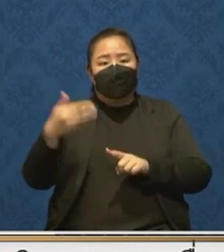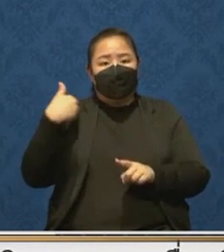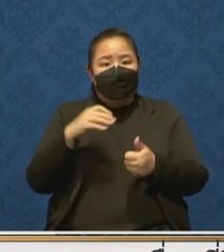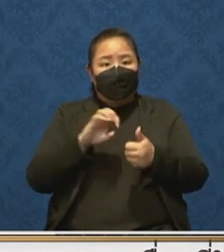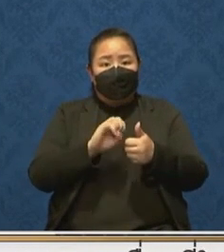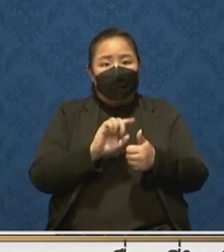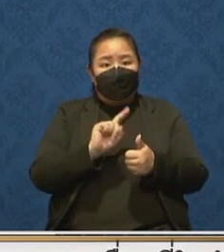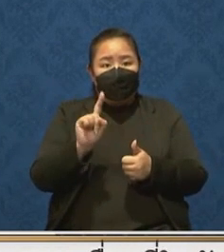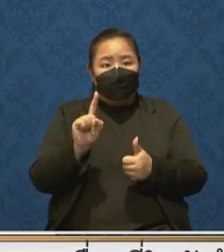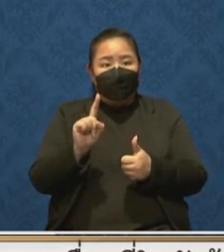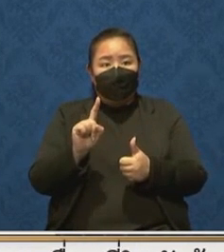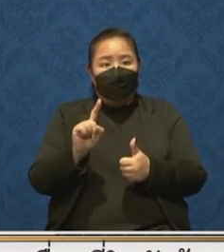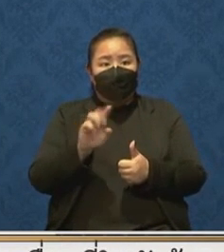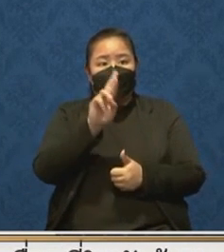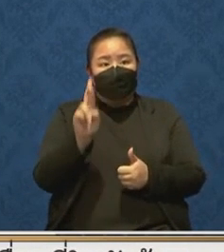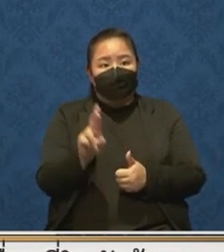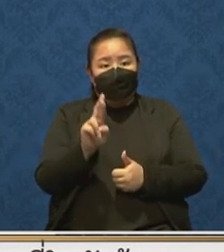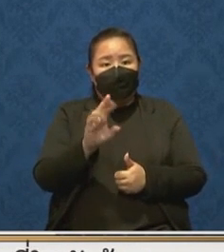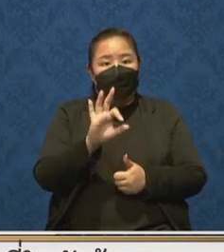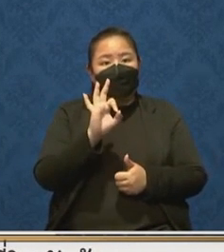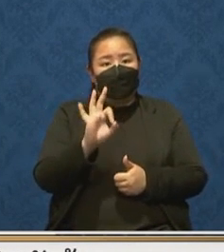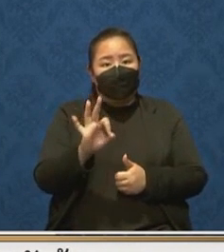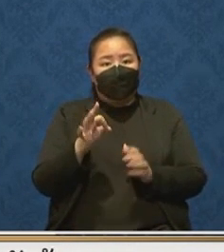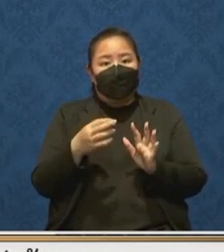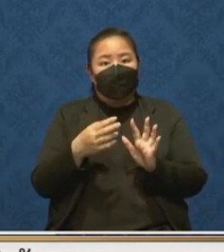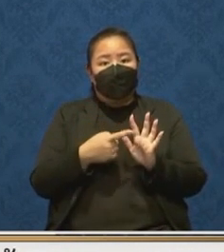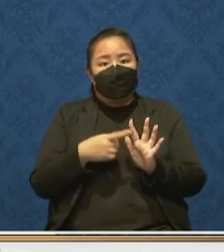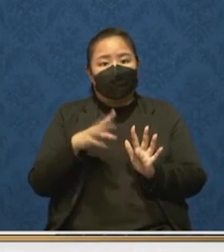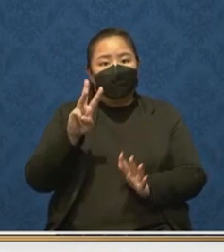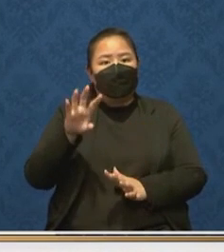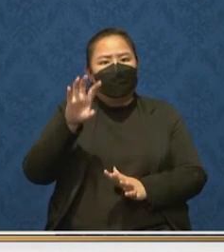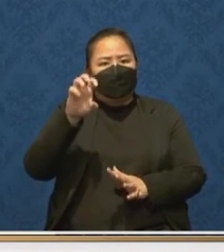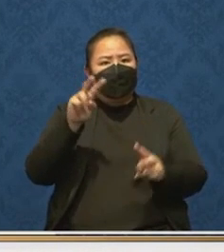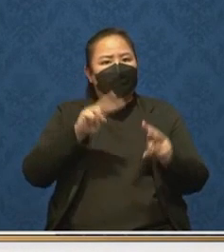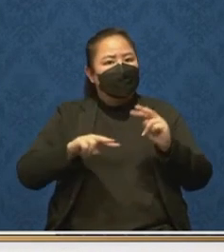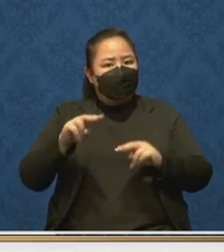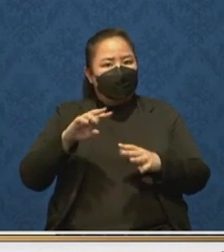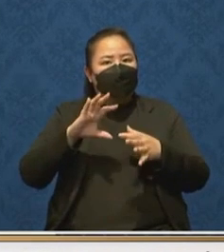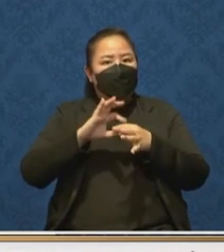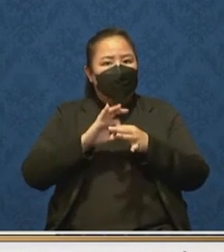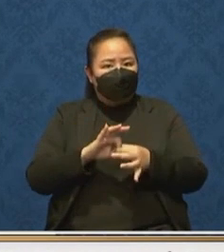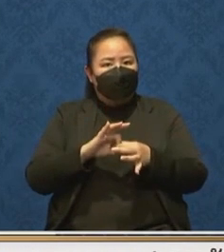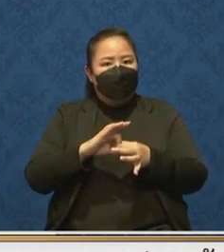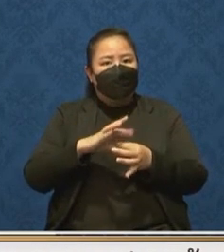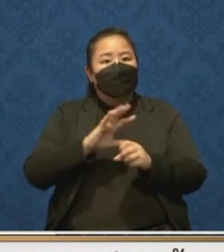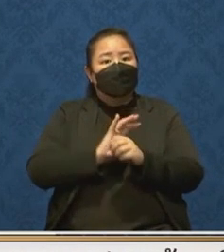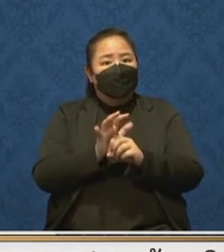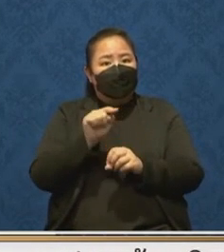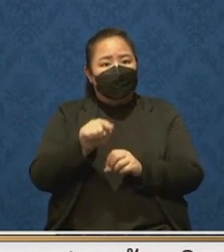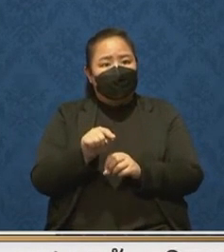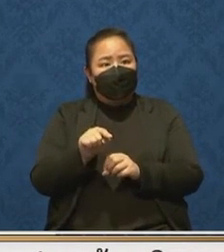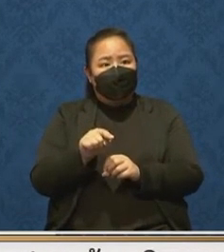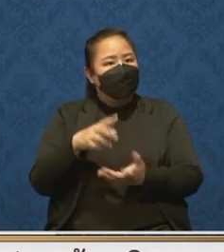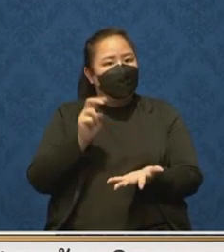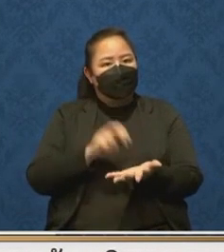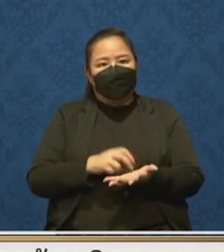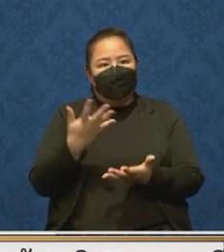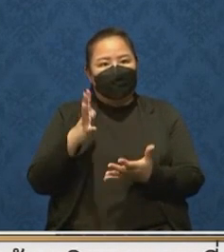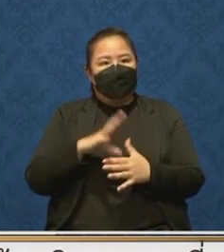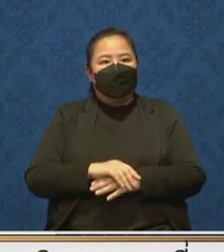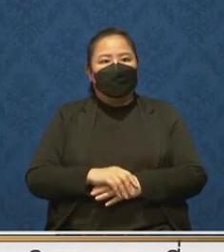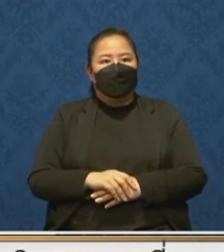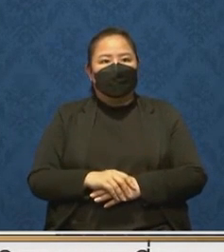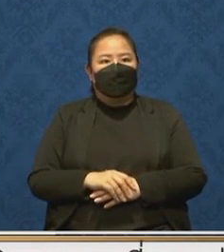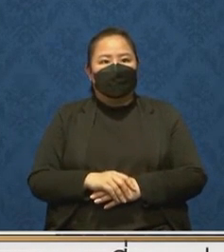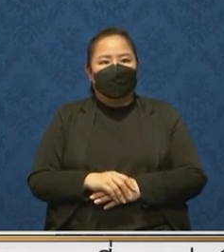นำให้รับให้ใช้ยาฟาวิพี่ราเวีในการรกษาโควิดสะสรวบว่าไม่รบรองใหใช้ยาฟาวิ